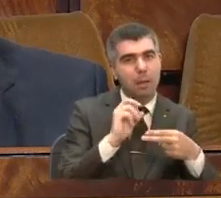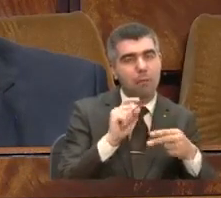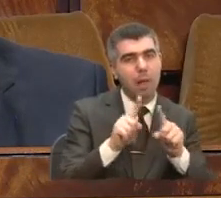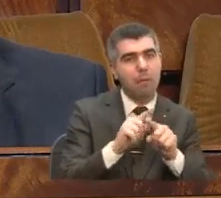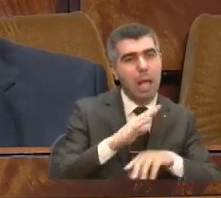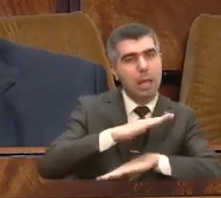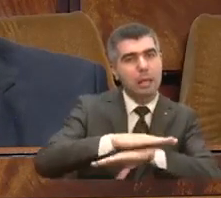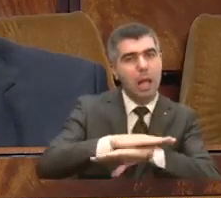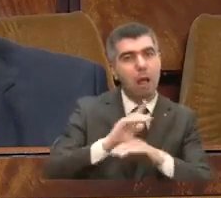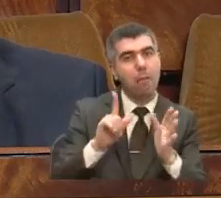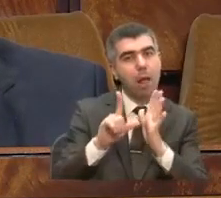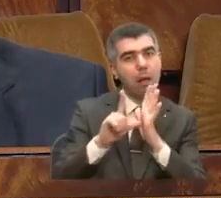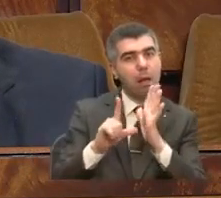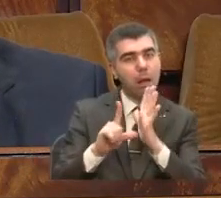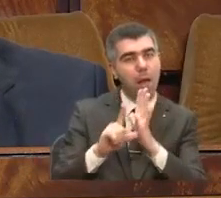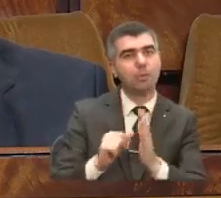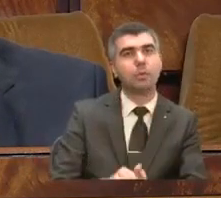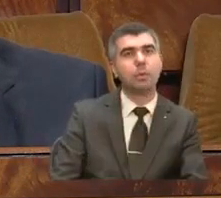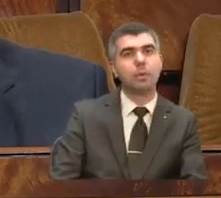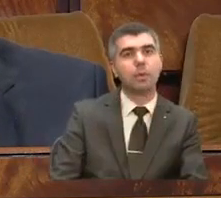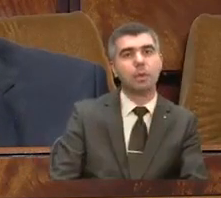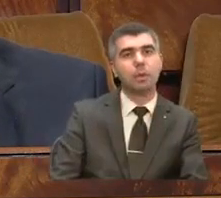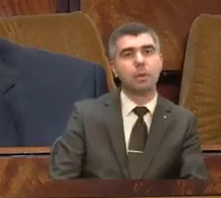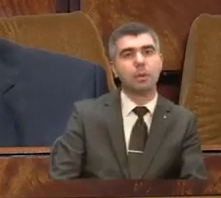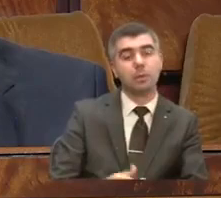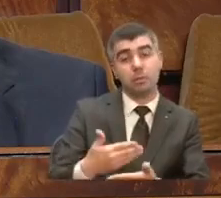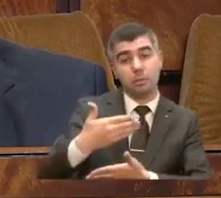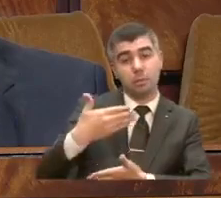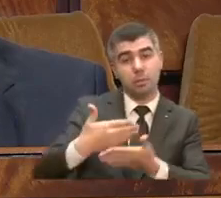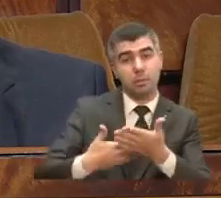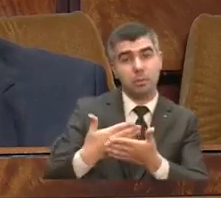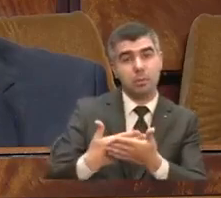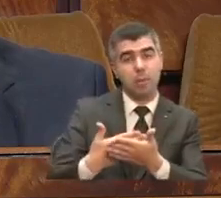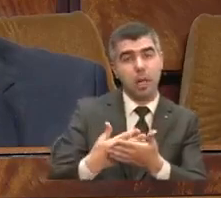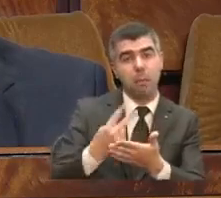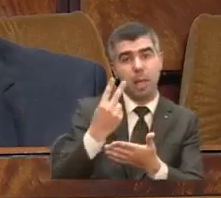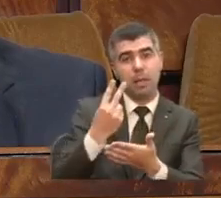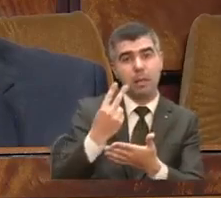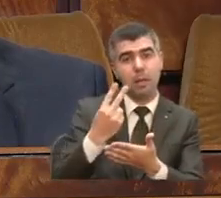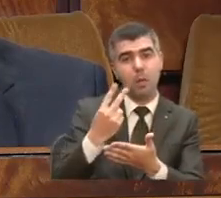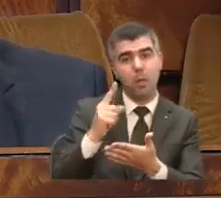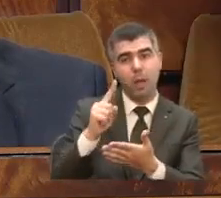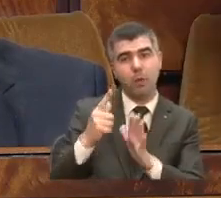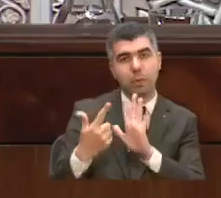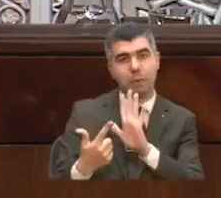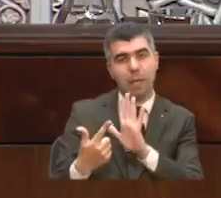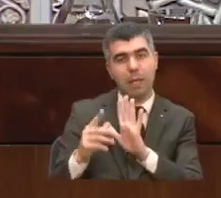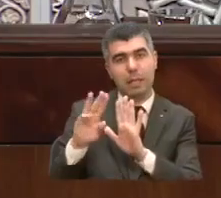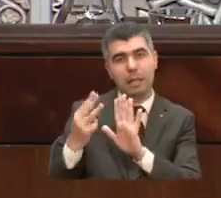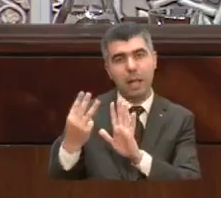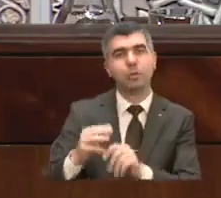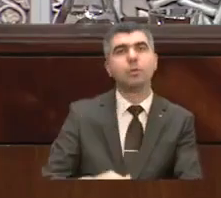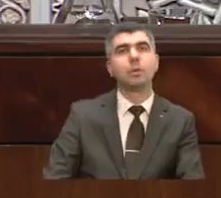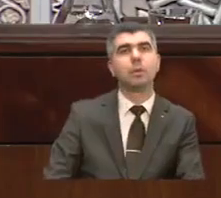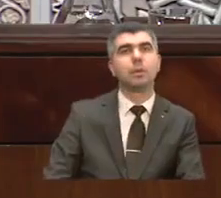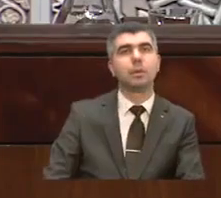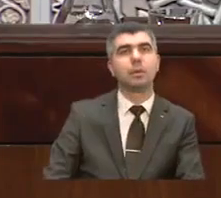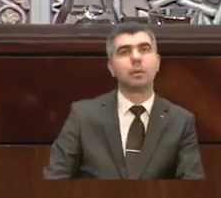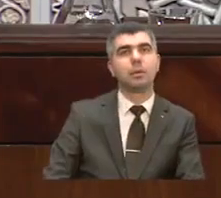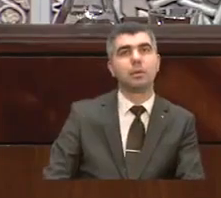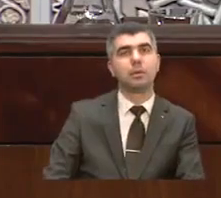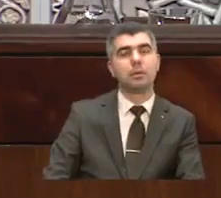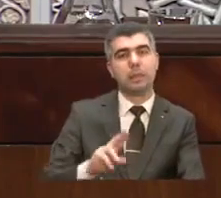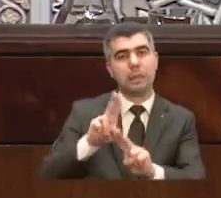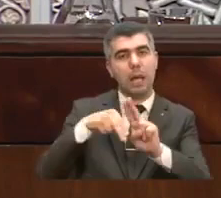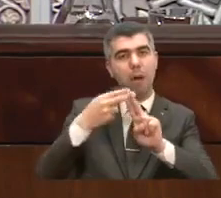لدفتر التحملات بموجب قرار 271/13. شكرا سيدة النائبة.